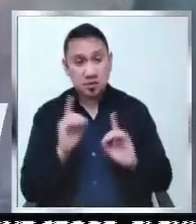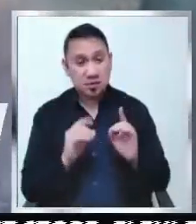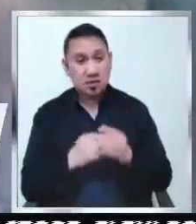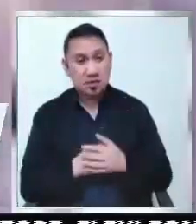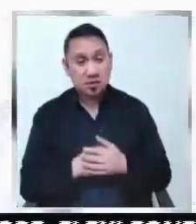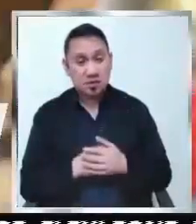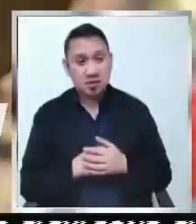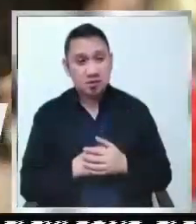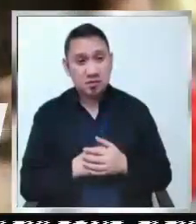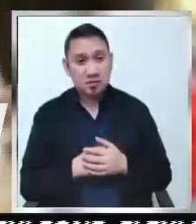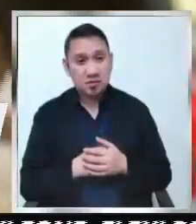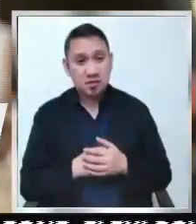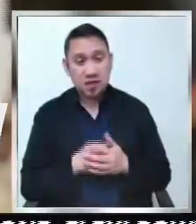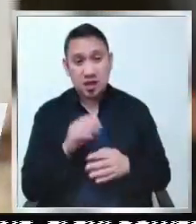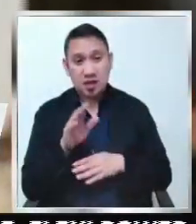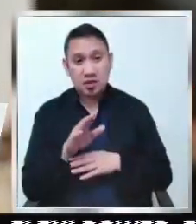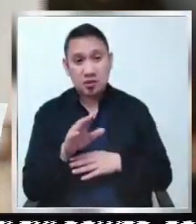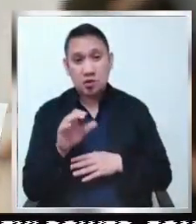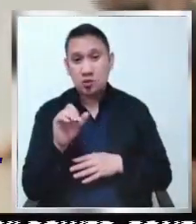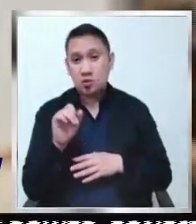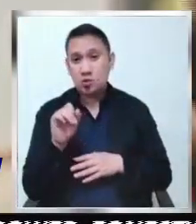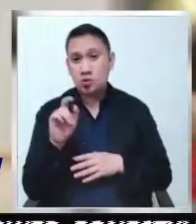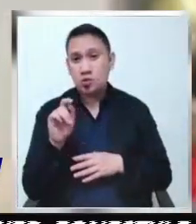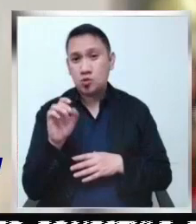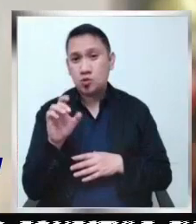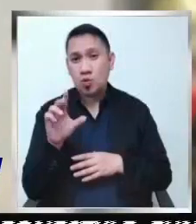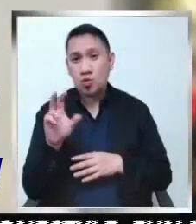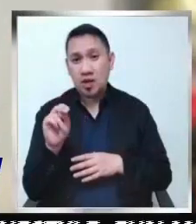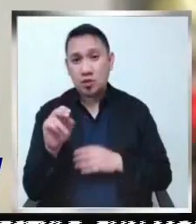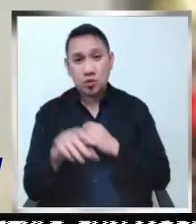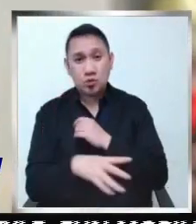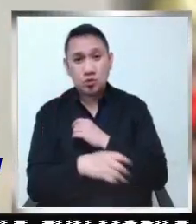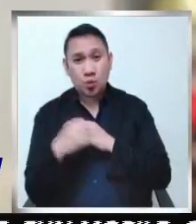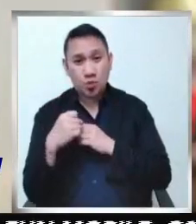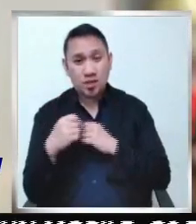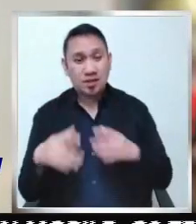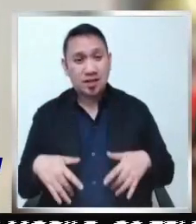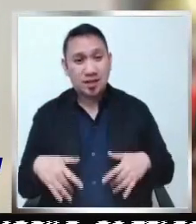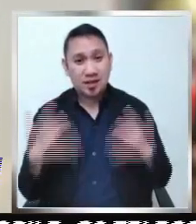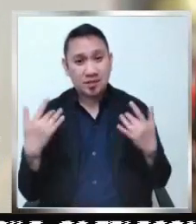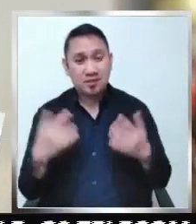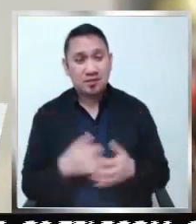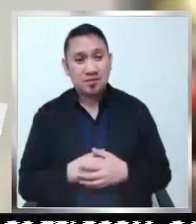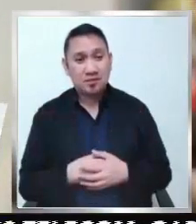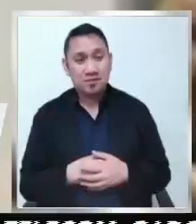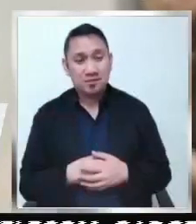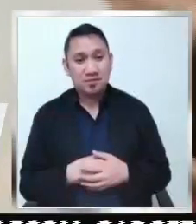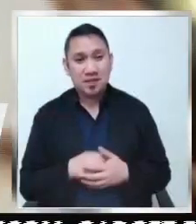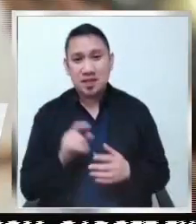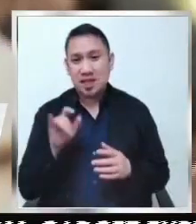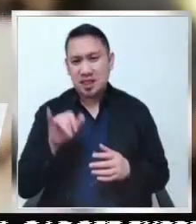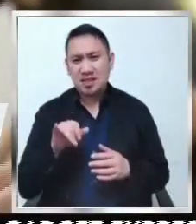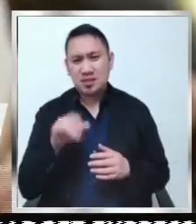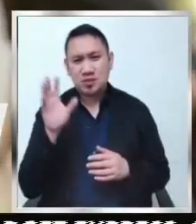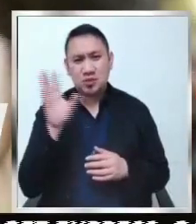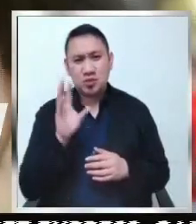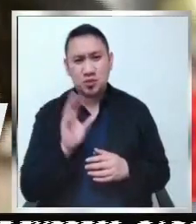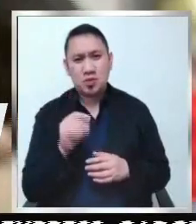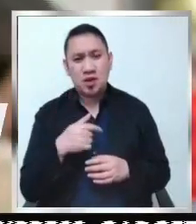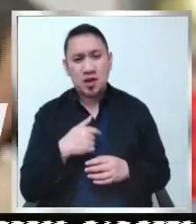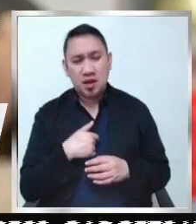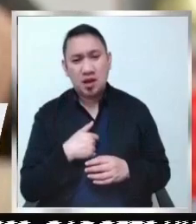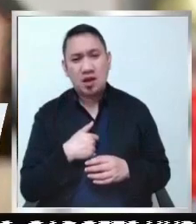Stolen Life. Kakaiba naman din to, Lar, because ngayon lang ako gaganap na sila ang gaganap na nagpalitan